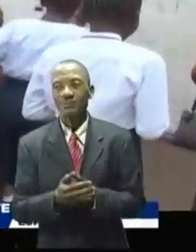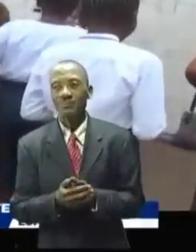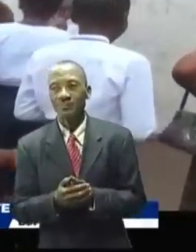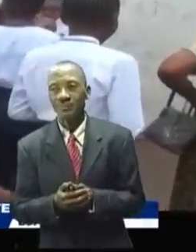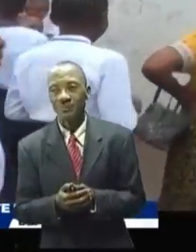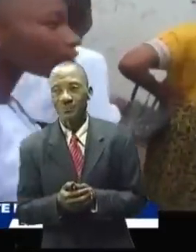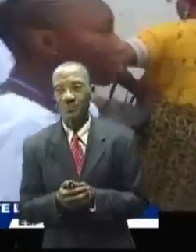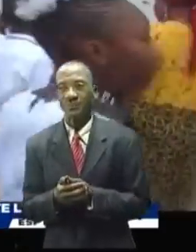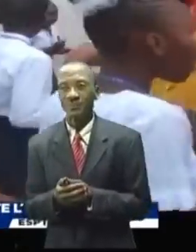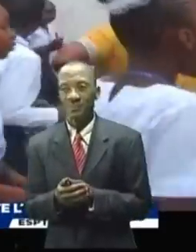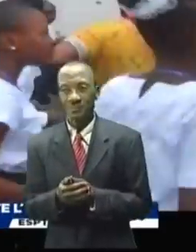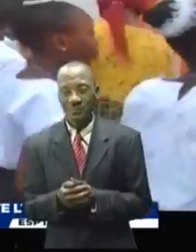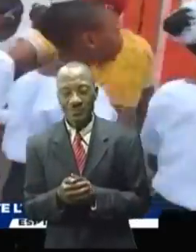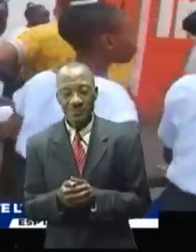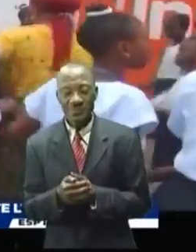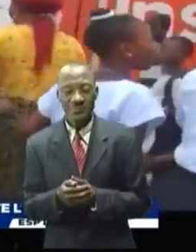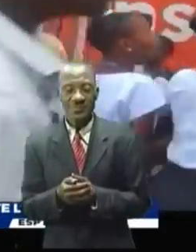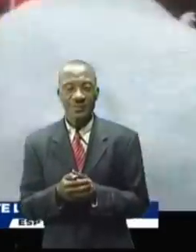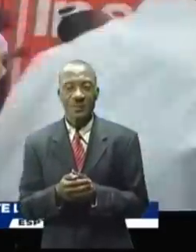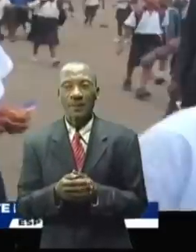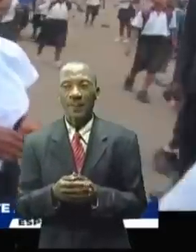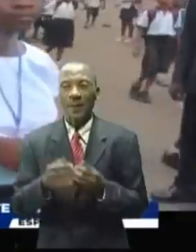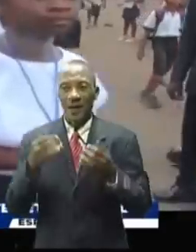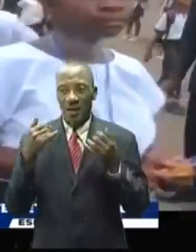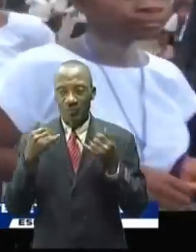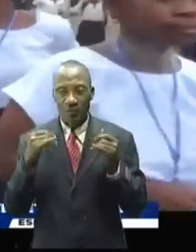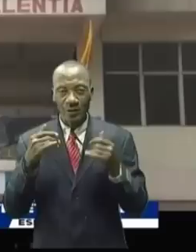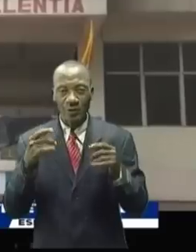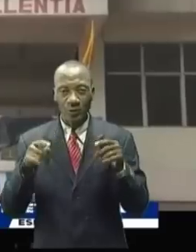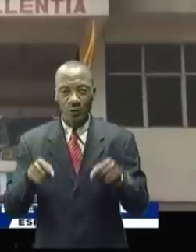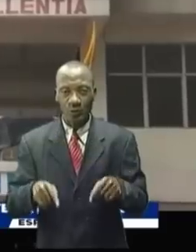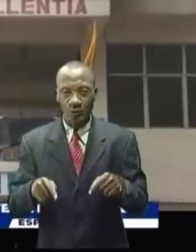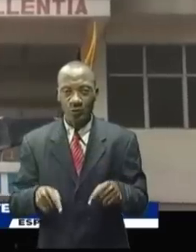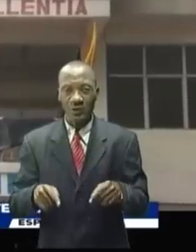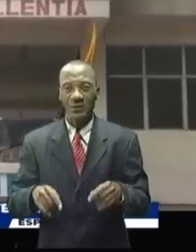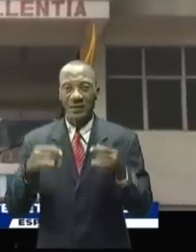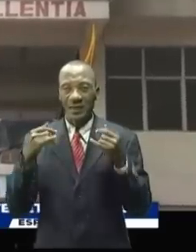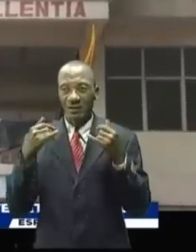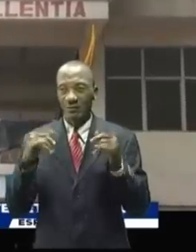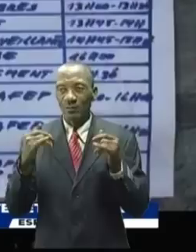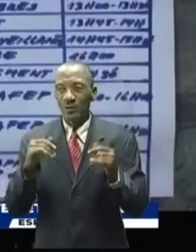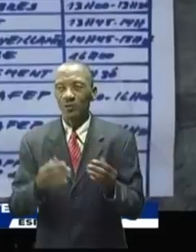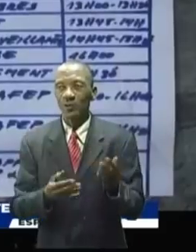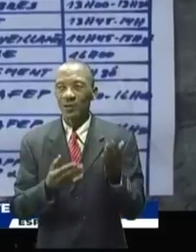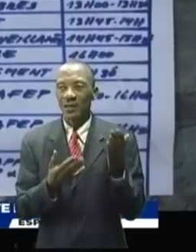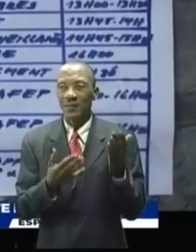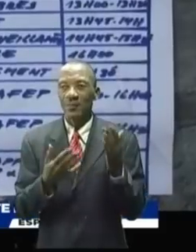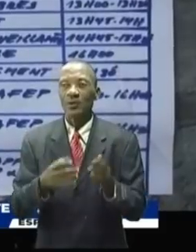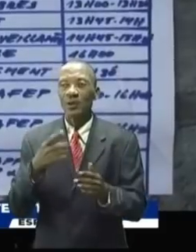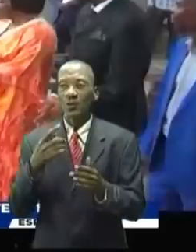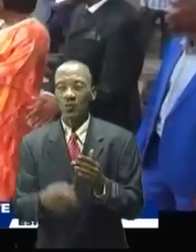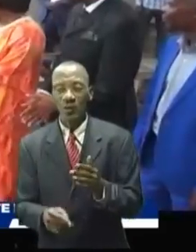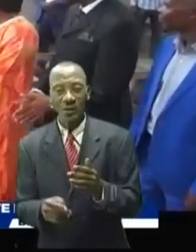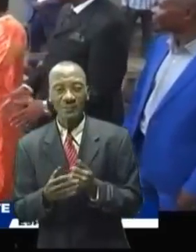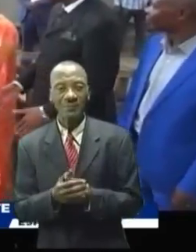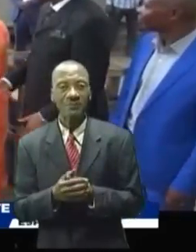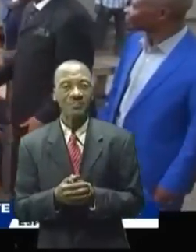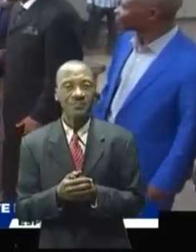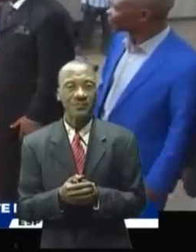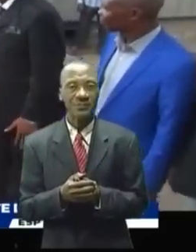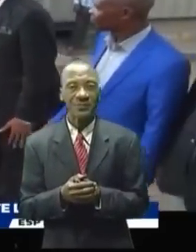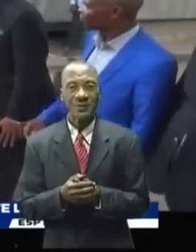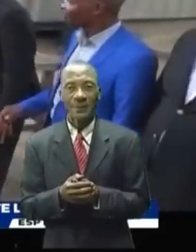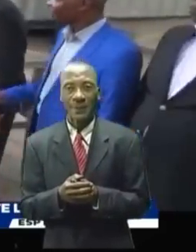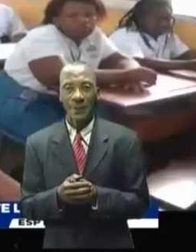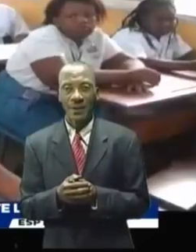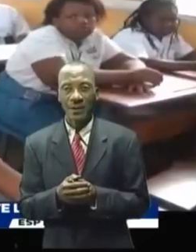Organisé sur toute l'étendue du territoire national, la deuxième édition du test national de sélection et d'orientation scolaire et professionnelle